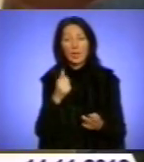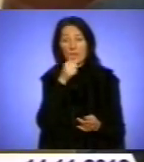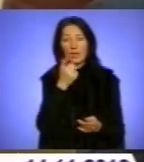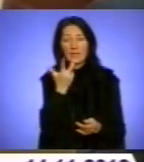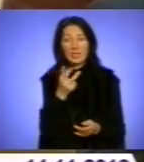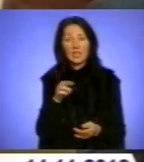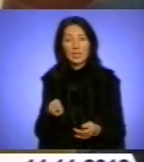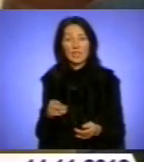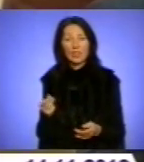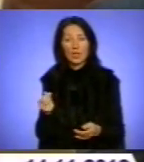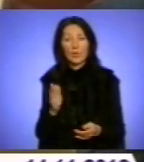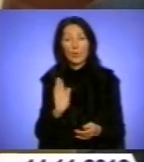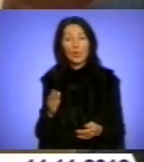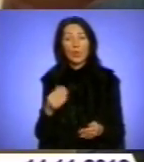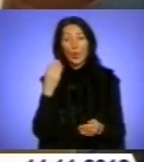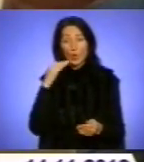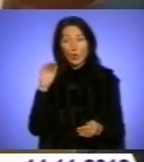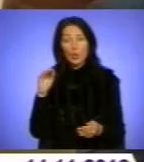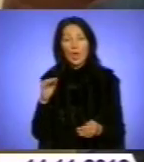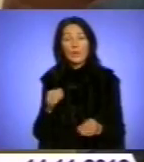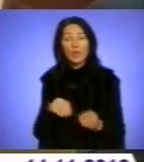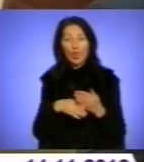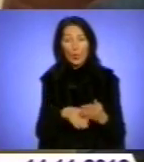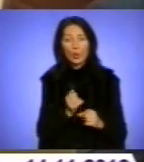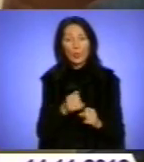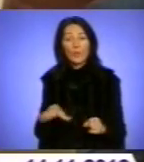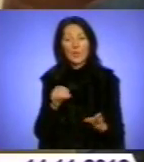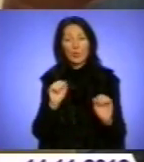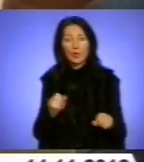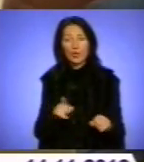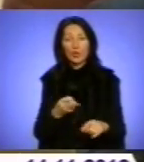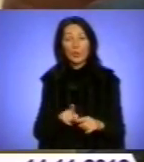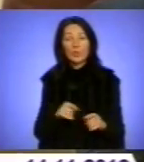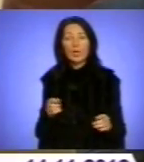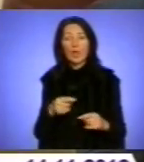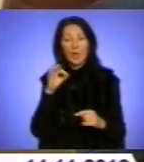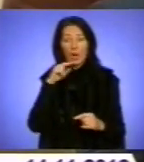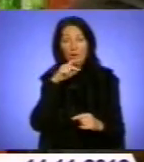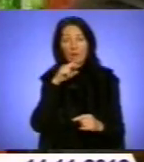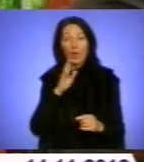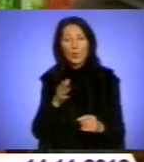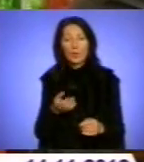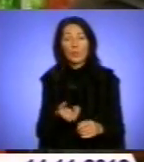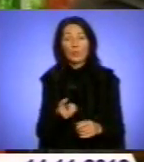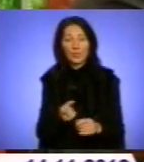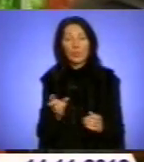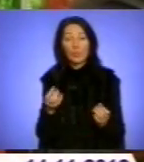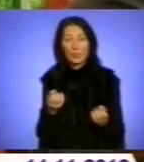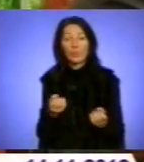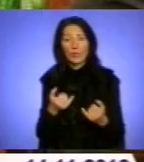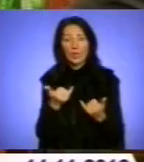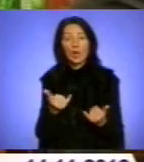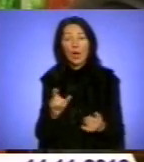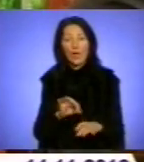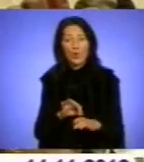будемо вдосконалювати допомогу, зробимо все можливе, щоб всі необхідні препарати стали більш доступними для хворих. Нині в Україні діє державна